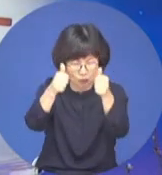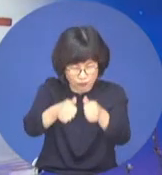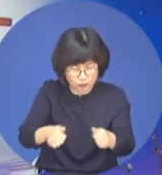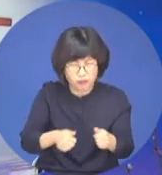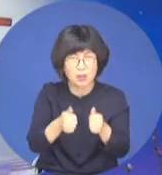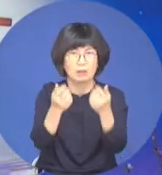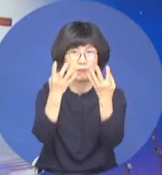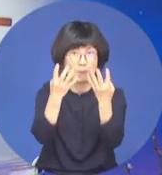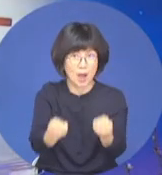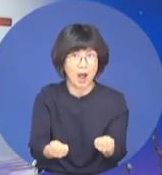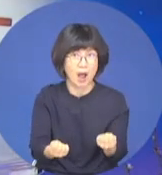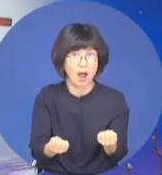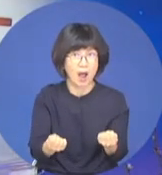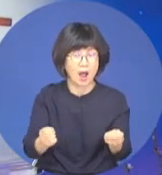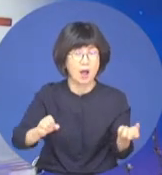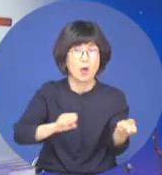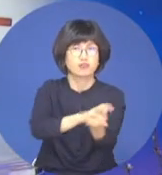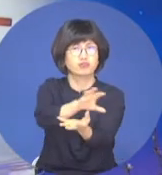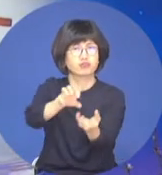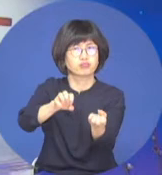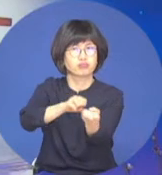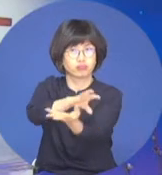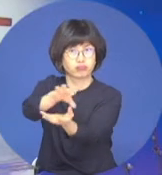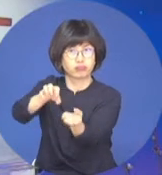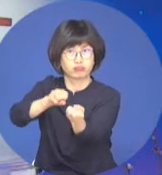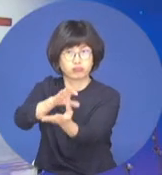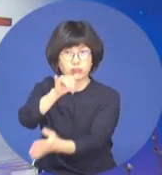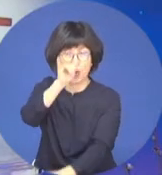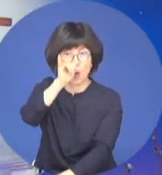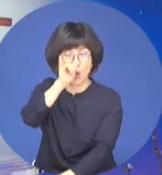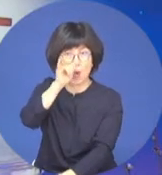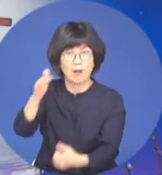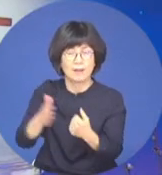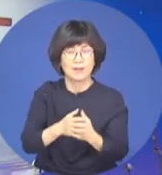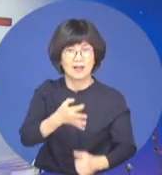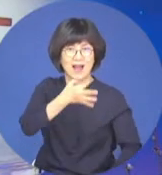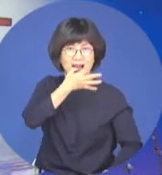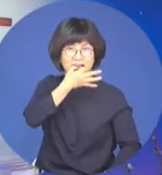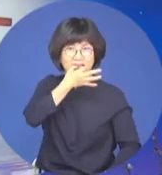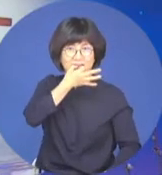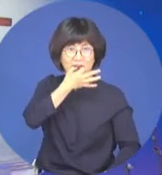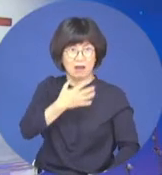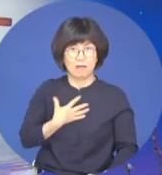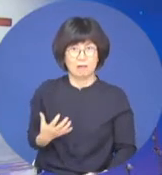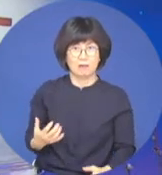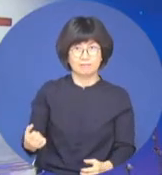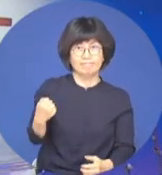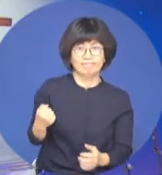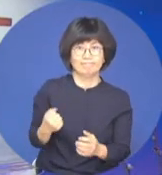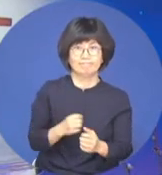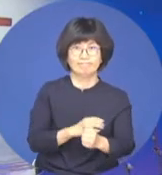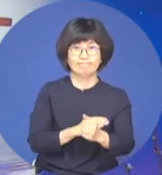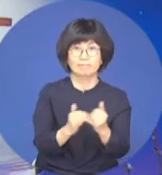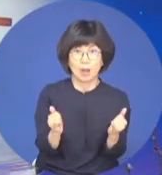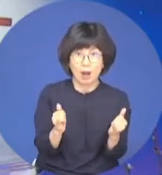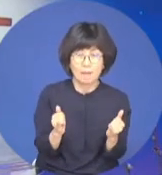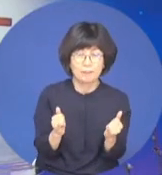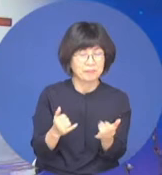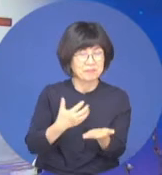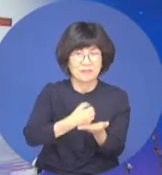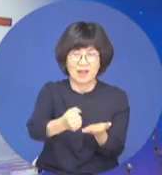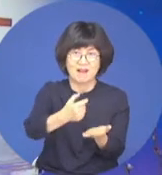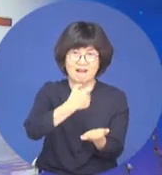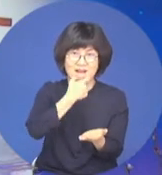전국이 혼란하니까 기득권층 돈을 가진 사람은 자기 것 뺏기지 않고 살아남기 위해서 이